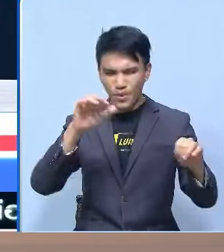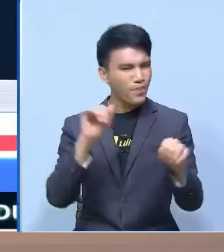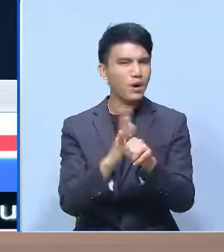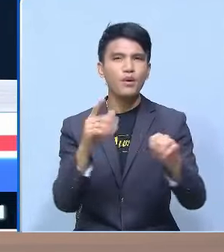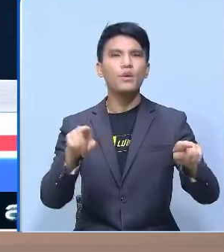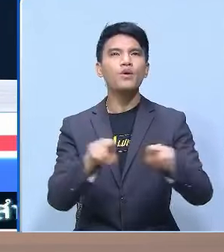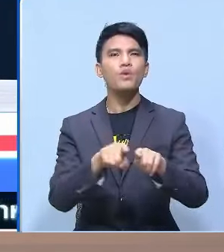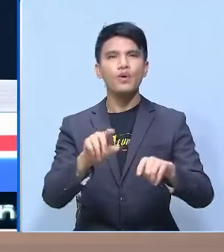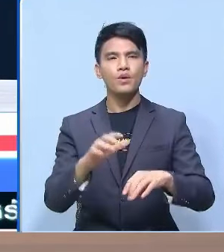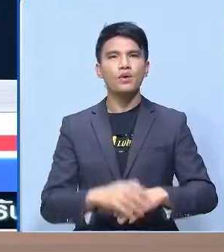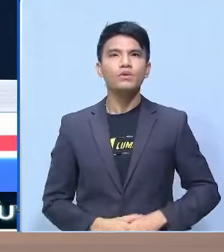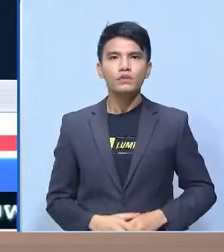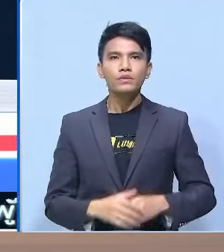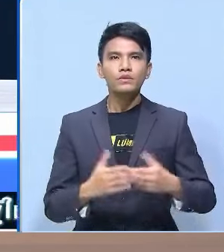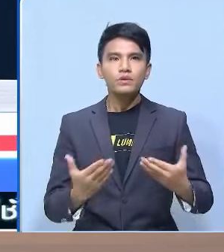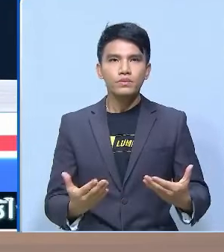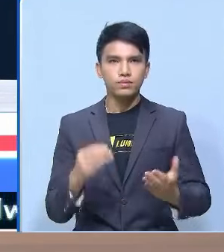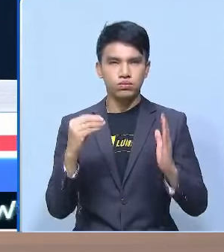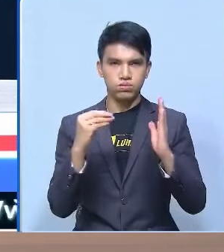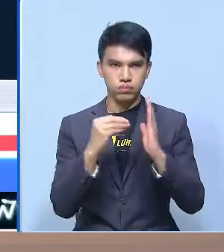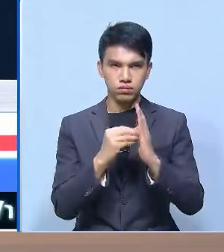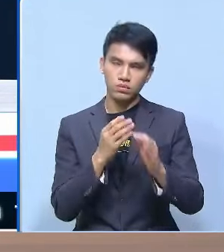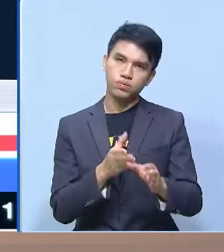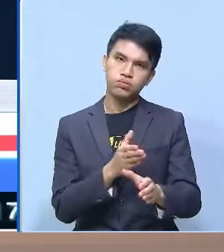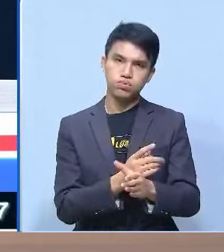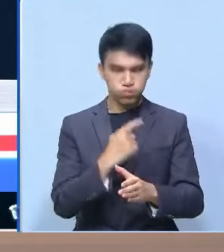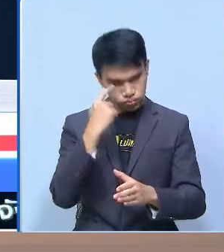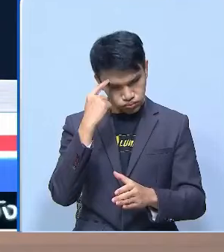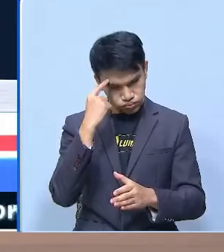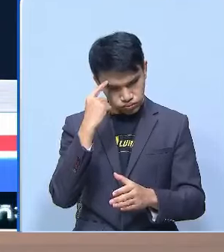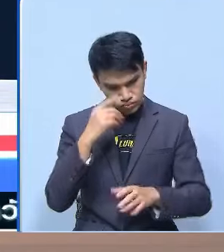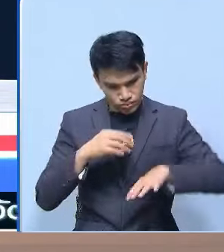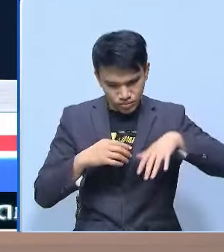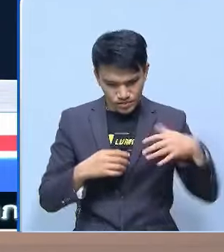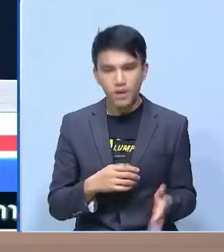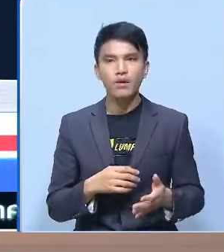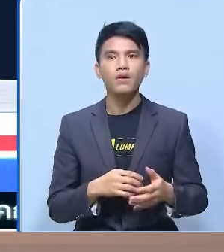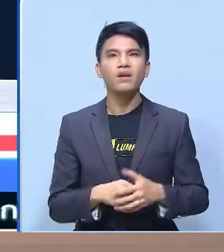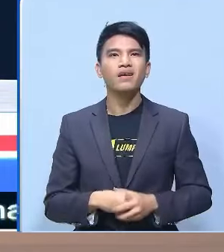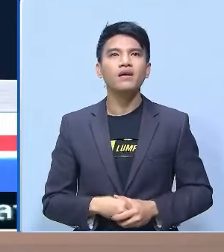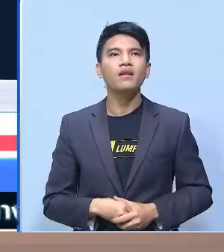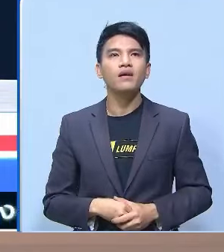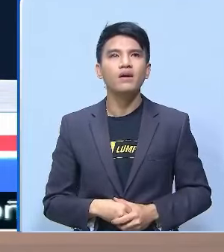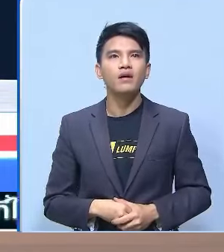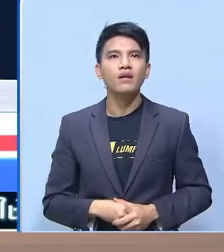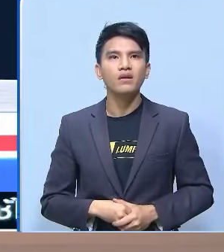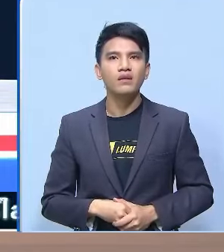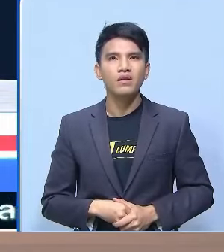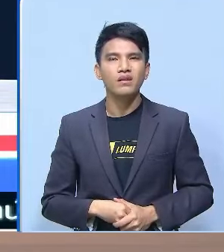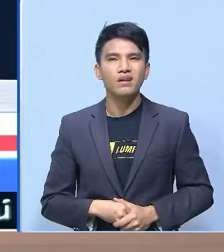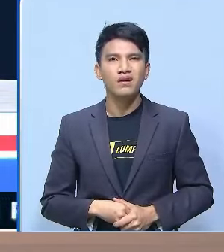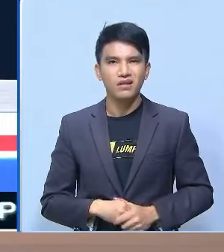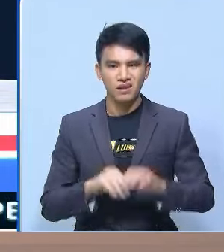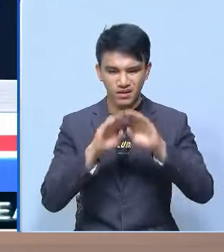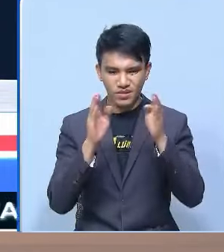คนเราถึงคราวเคราะห์อ่ะ ใจกลางกรุง เขาบอกจากที่คิดว่าแค่ไฟดูดแล้วสะบัดมือสะบัดไปโดนอะไร ไปโดนตู้ไฟฟ้า ตู้ไฟมันเป็นตู้ไ